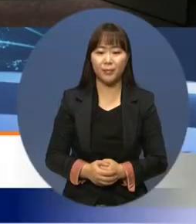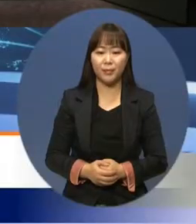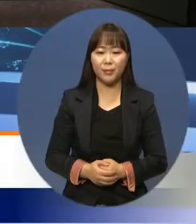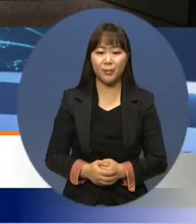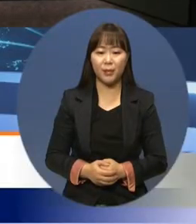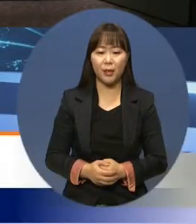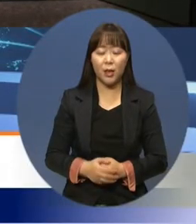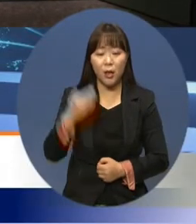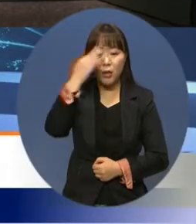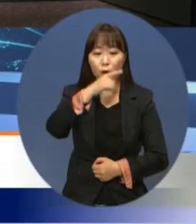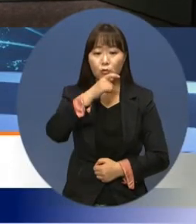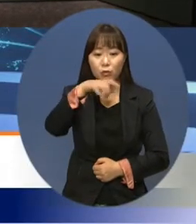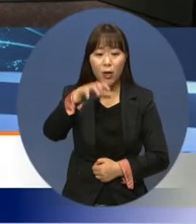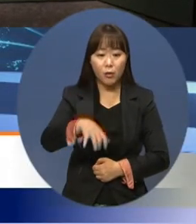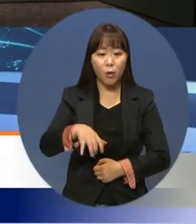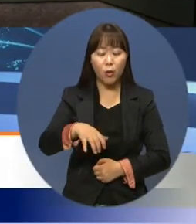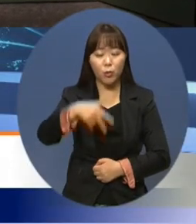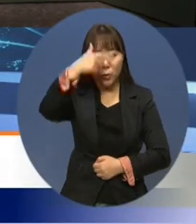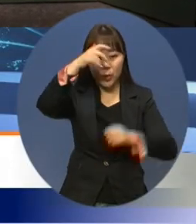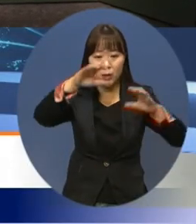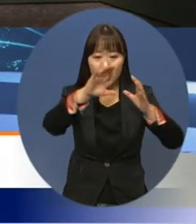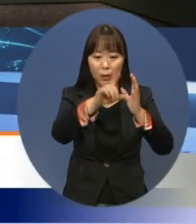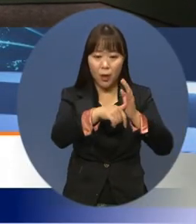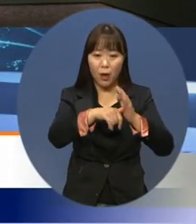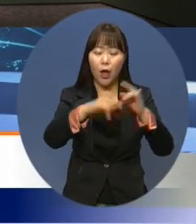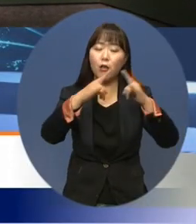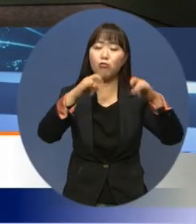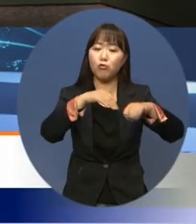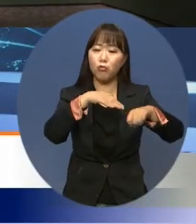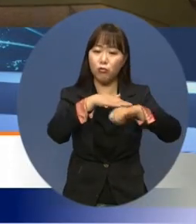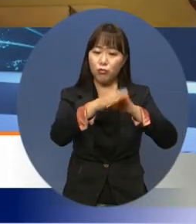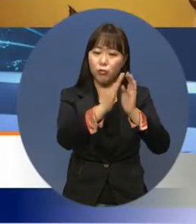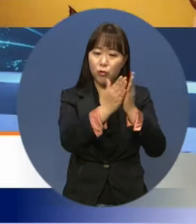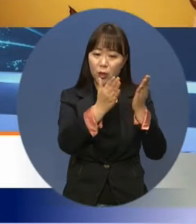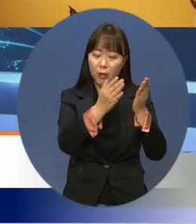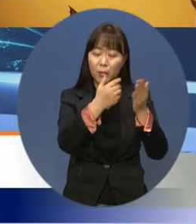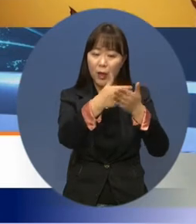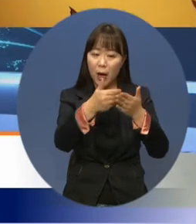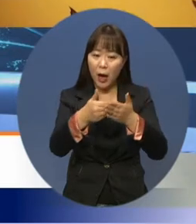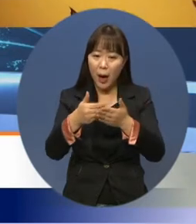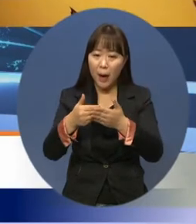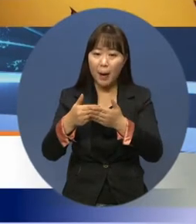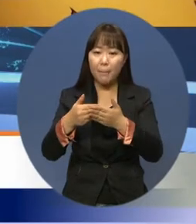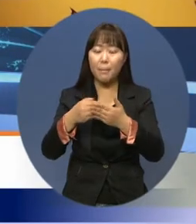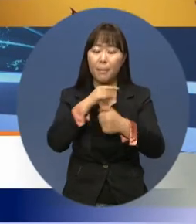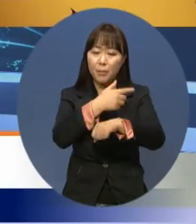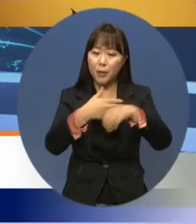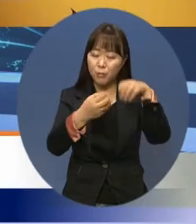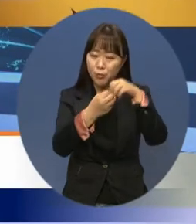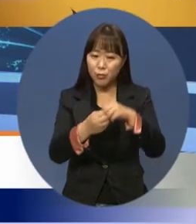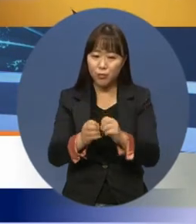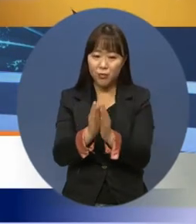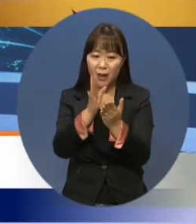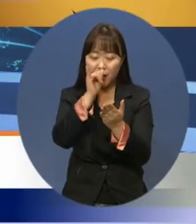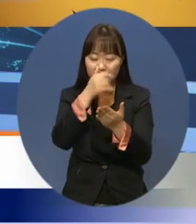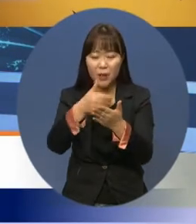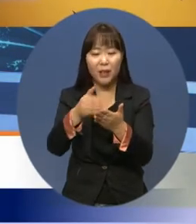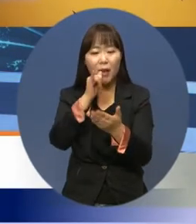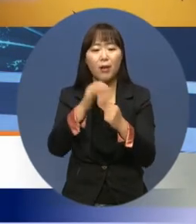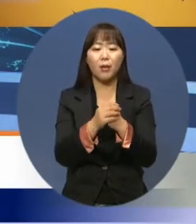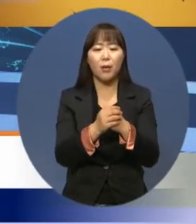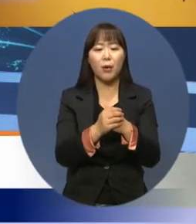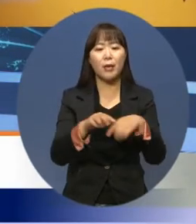전남 여수에서 조선시대의 궁중화와 전통민화를 만날 수 있는 전시회가 열렸습니다. 조선시대